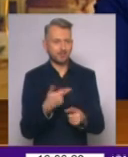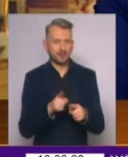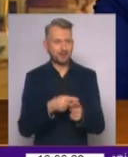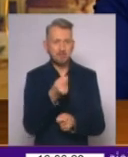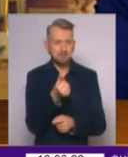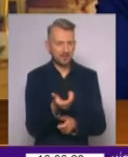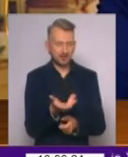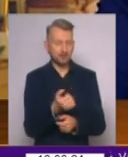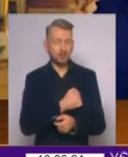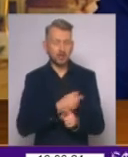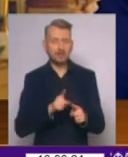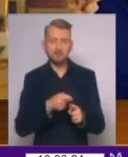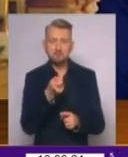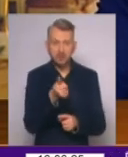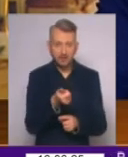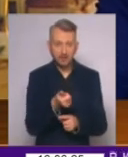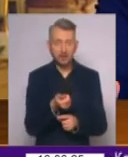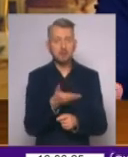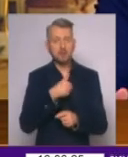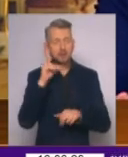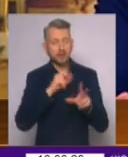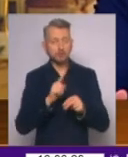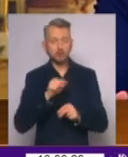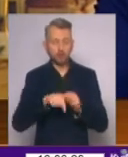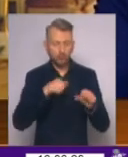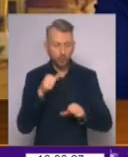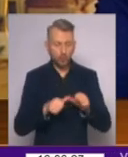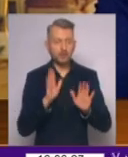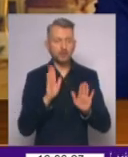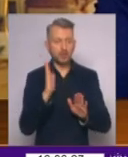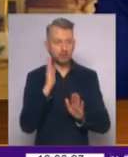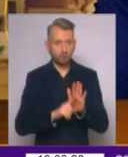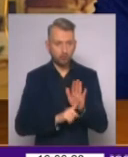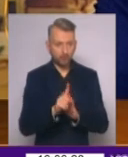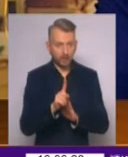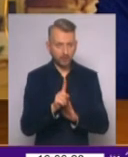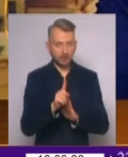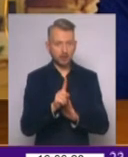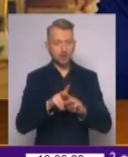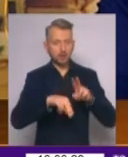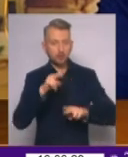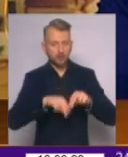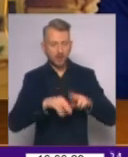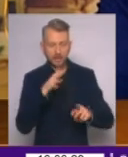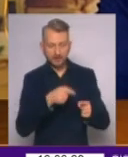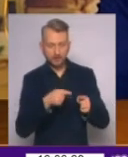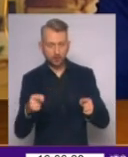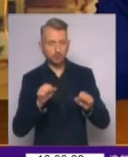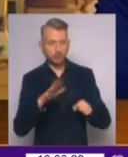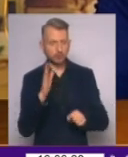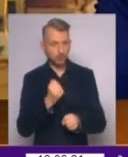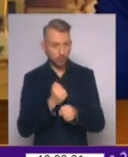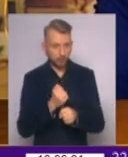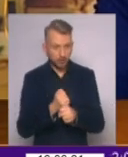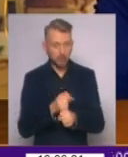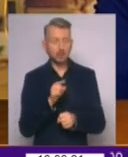то це мізер. На жаль, це мізер. І, на жаль, ми надіємося, що в цьому році тільки почнеться будівельний сезон, що можна буде робити. Все ж